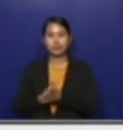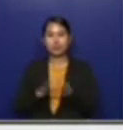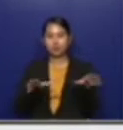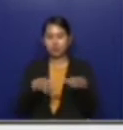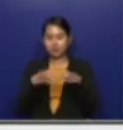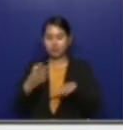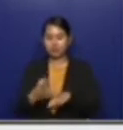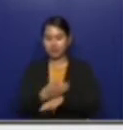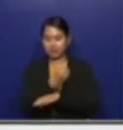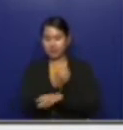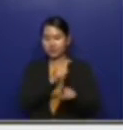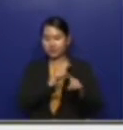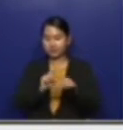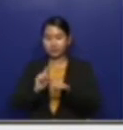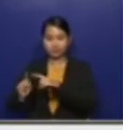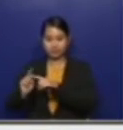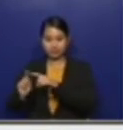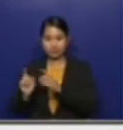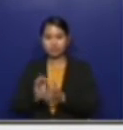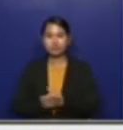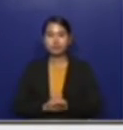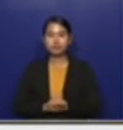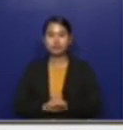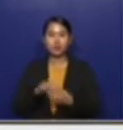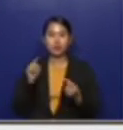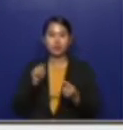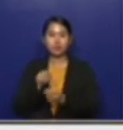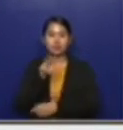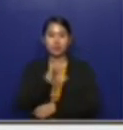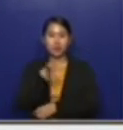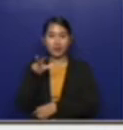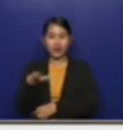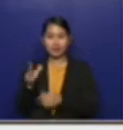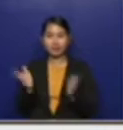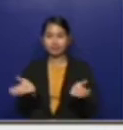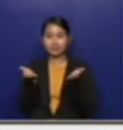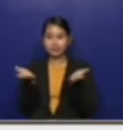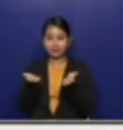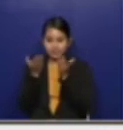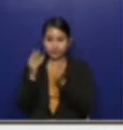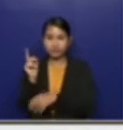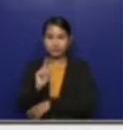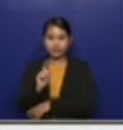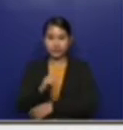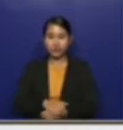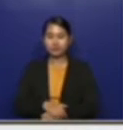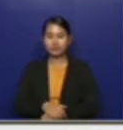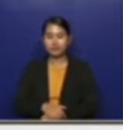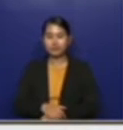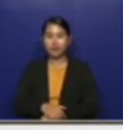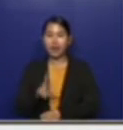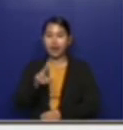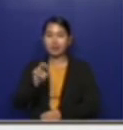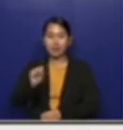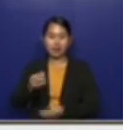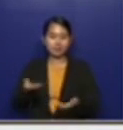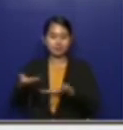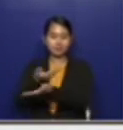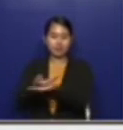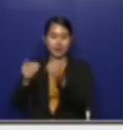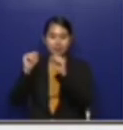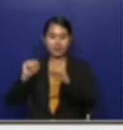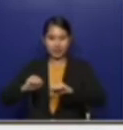การเมืองโดยเฉพาะของพรรคเพื่อไทยที่ขอให้สภาผู้แทนราษฎรพิจารณามีม